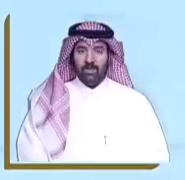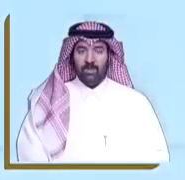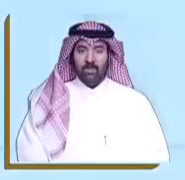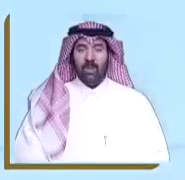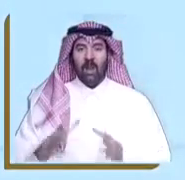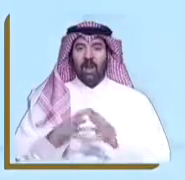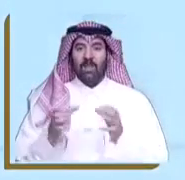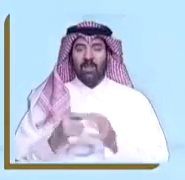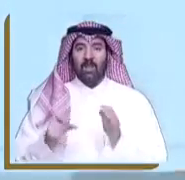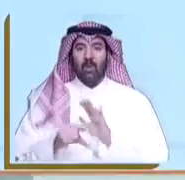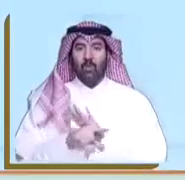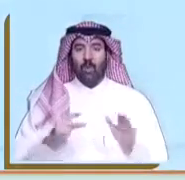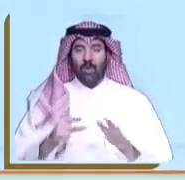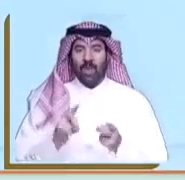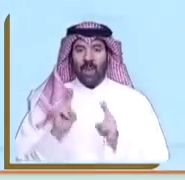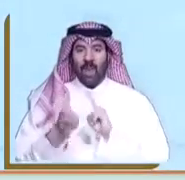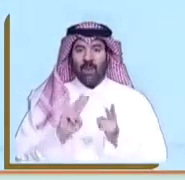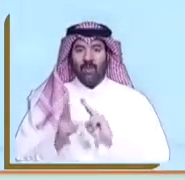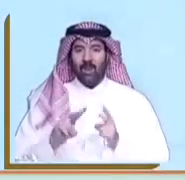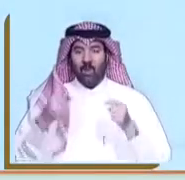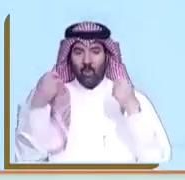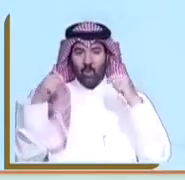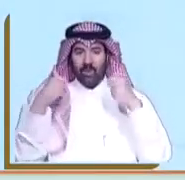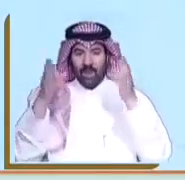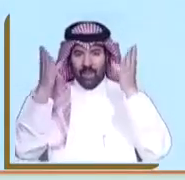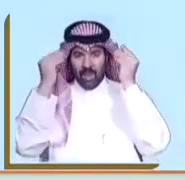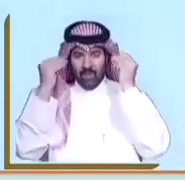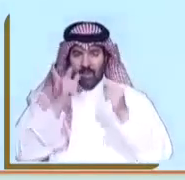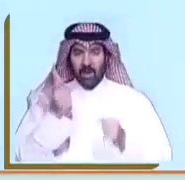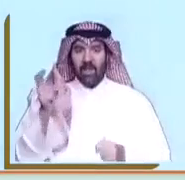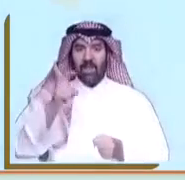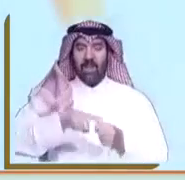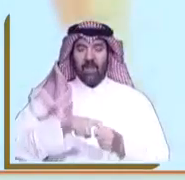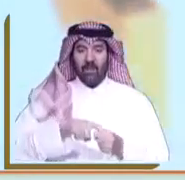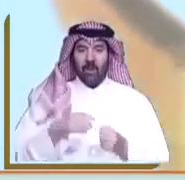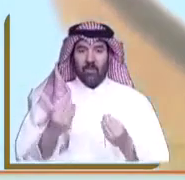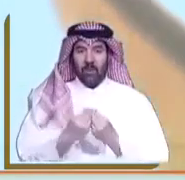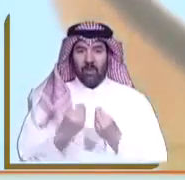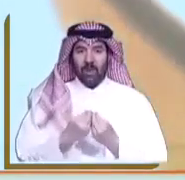وللحديث أكثر عن حفل وزارة الثقافة ينضم إلينا من مقر الحفل